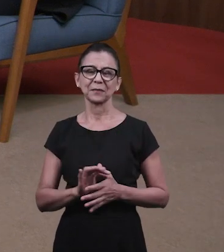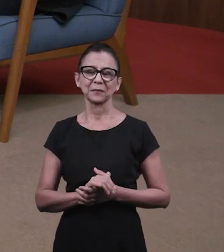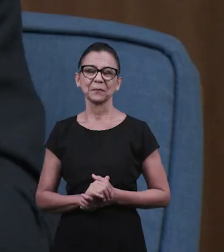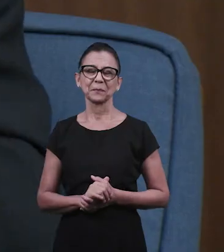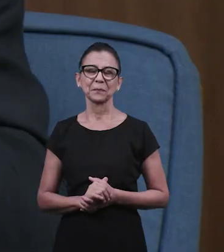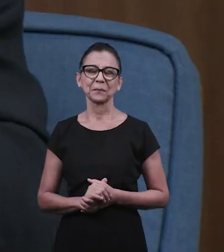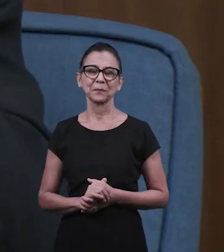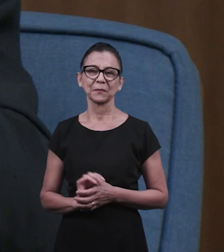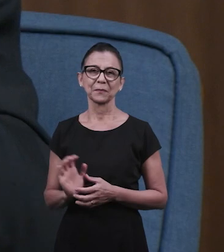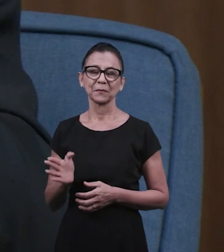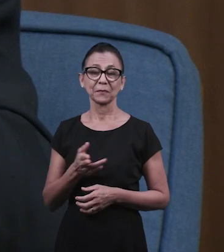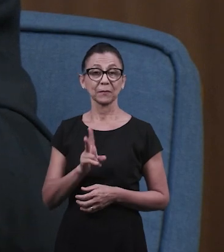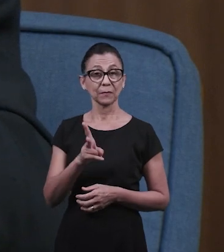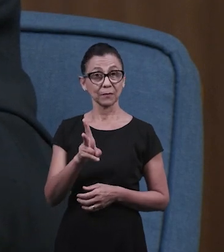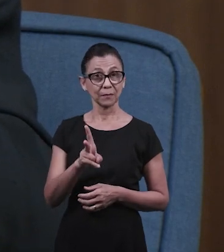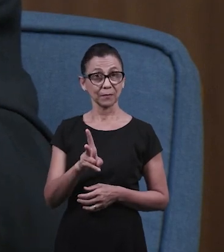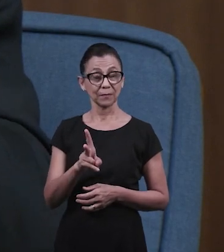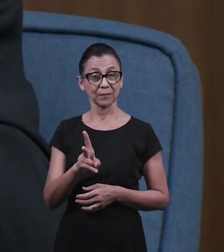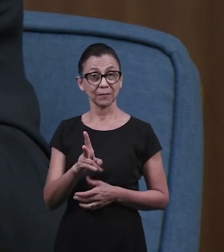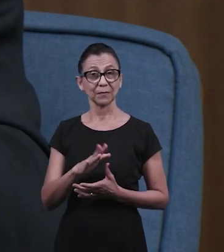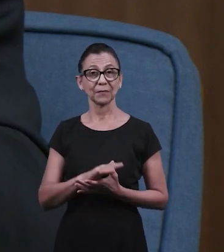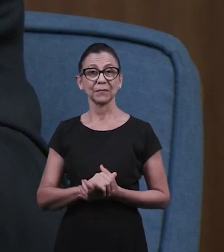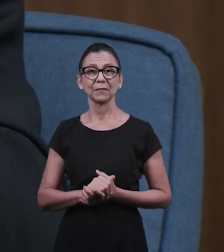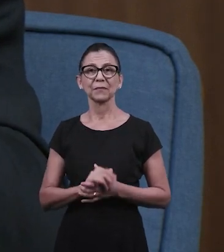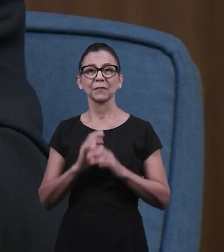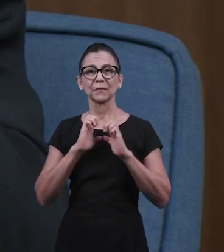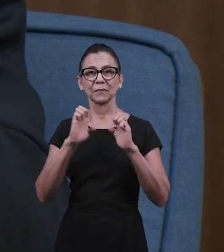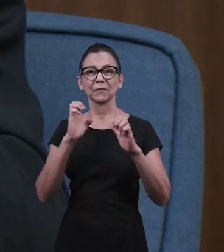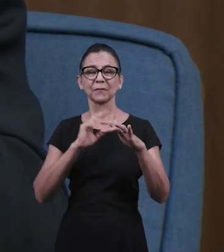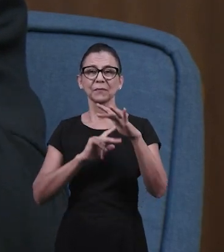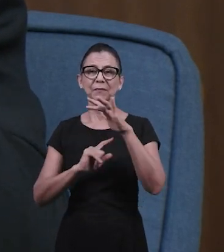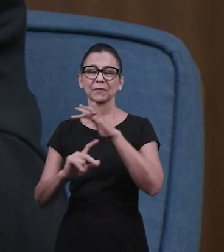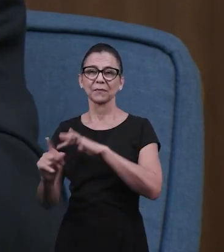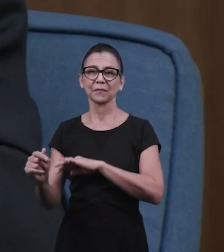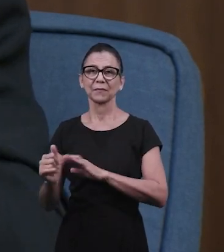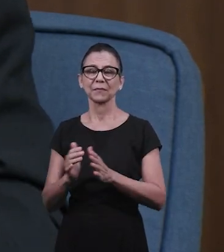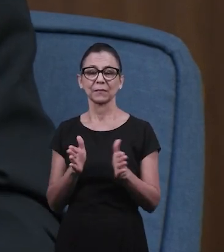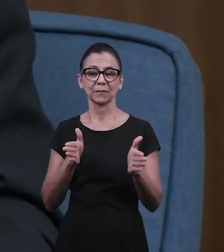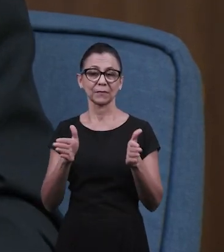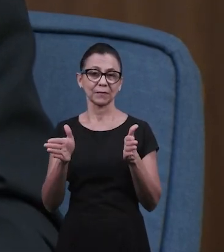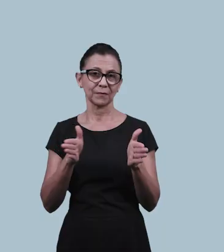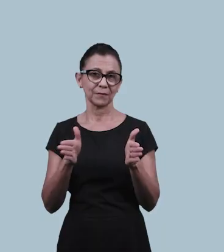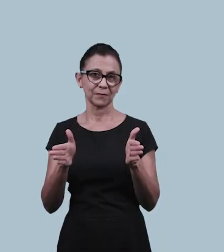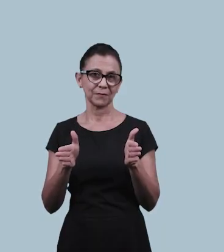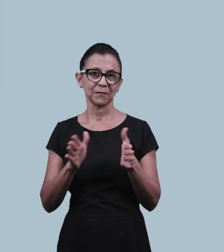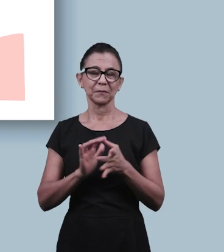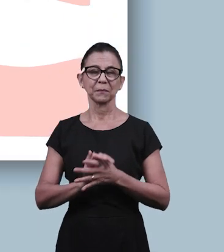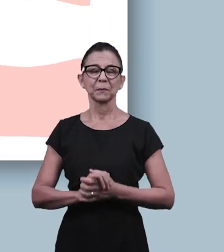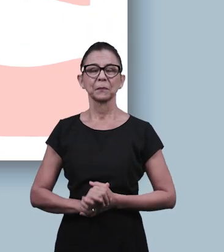pour nous tous. Maintenant, nous continuons avec la promotion de la notion de l'Évangile éternel avec le volet accessibilité.